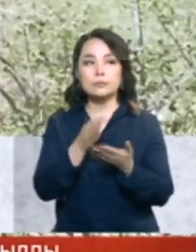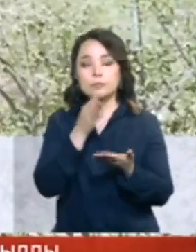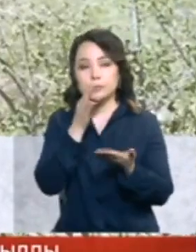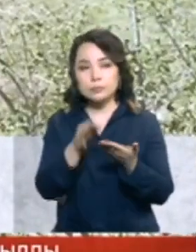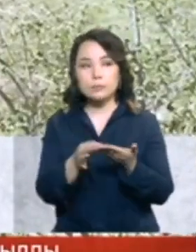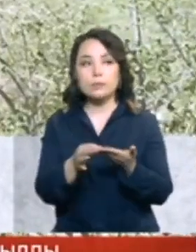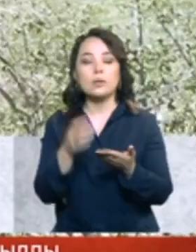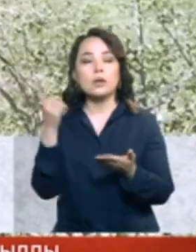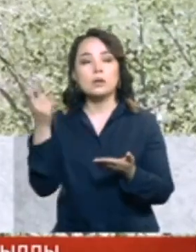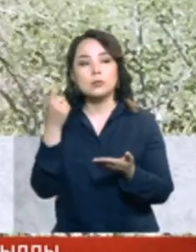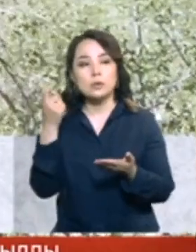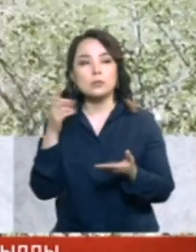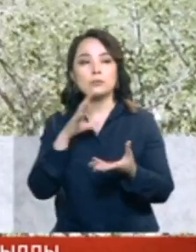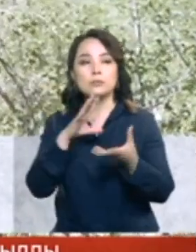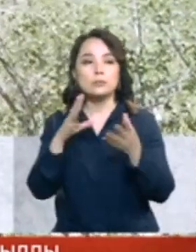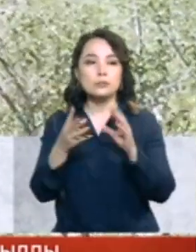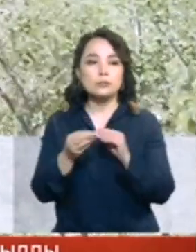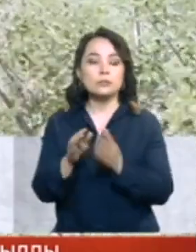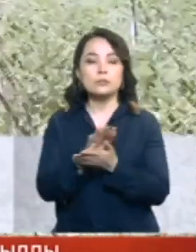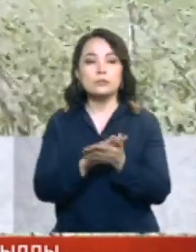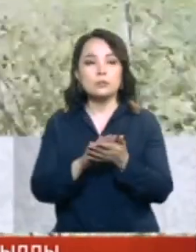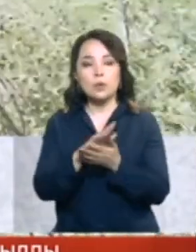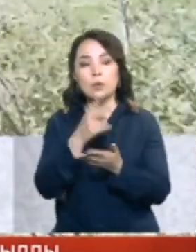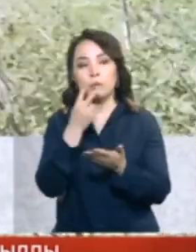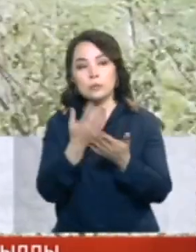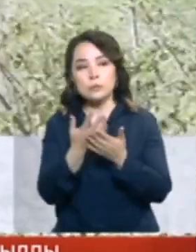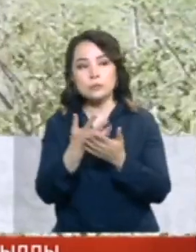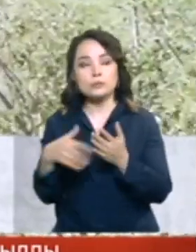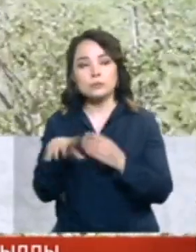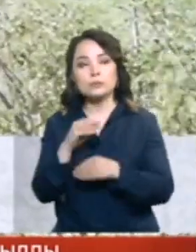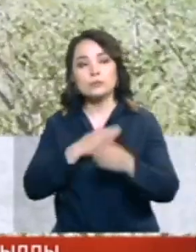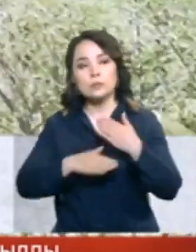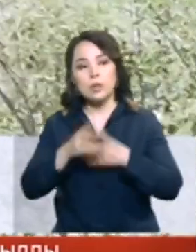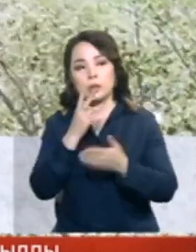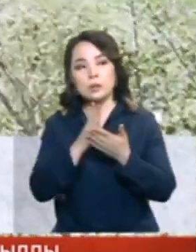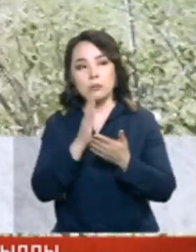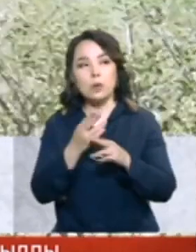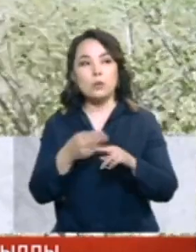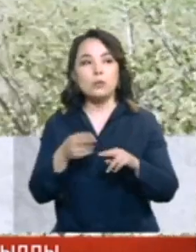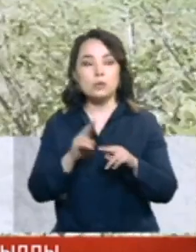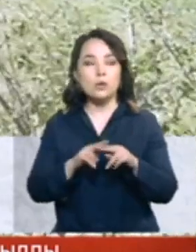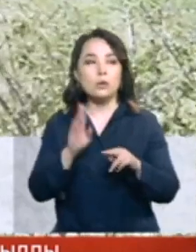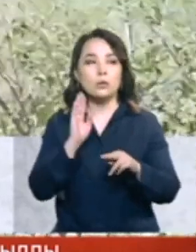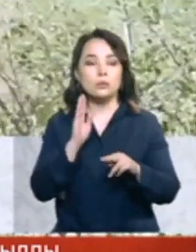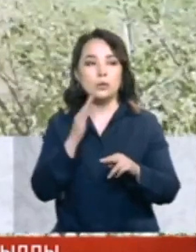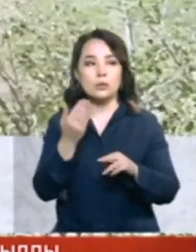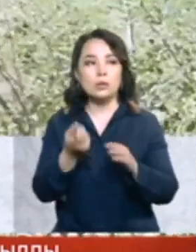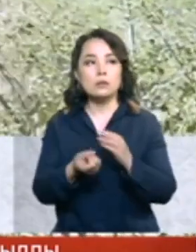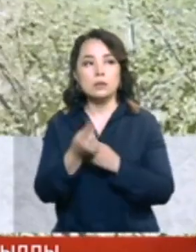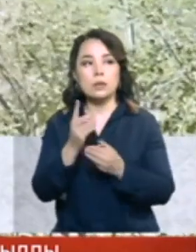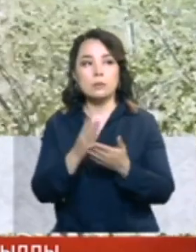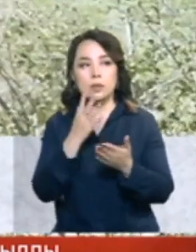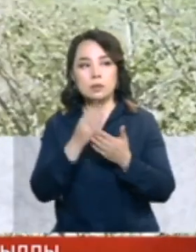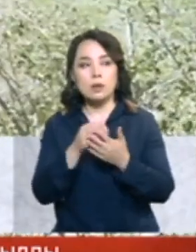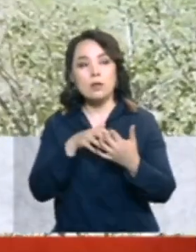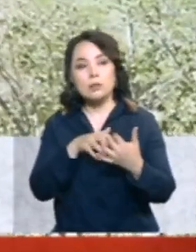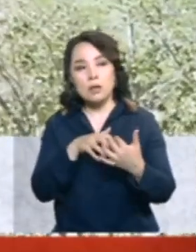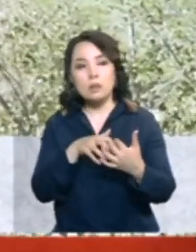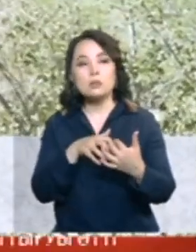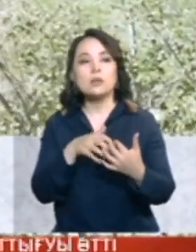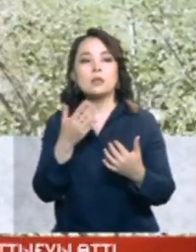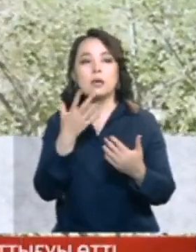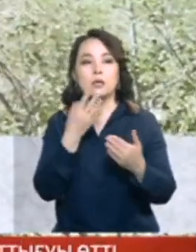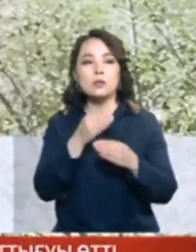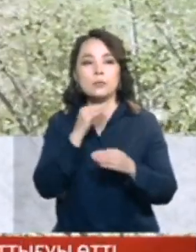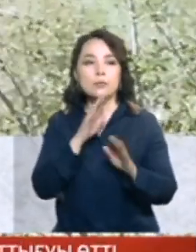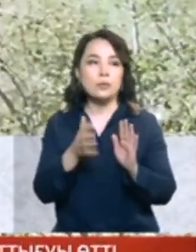Бұл жердегі шаруа қожалықтарының ешқандай барлығы көріп, бәрі дәні риза. Бұдан келген судан келген андайымда талас, судан келген